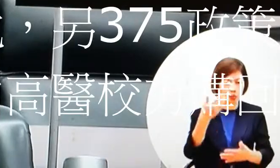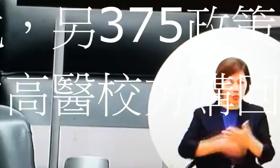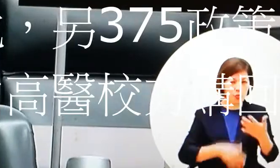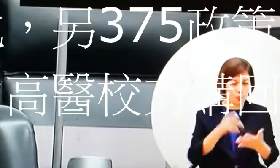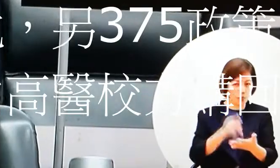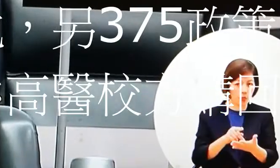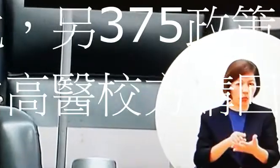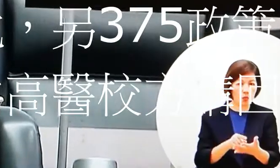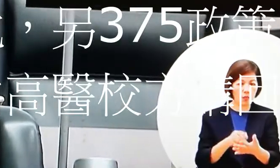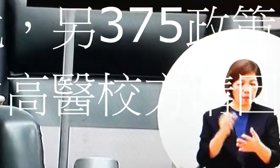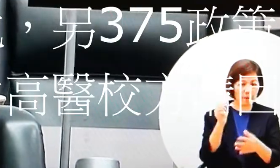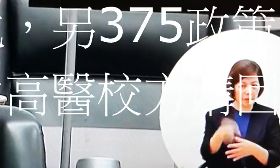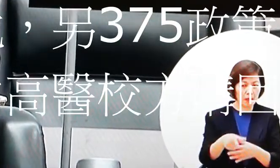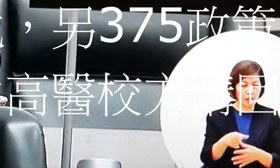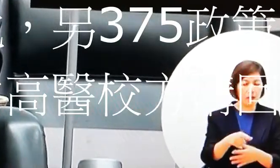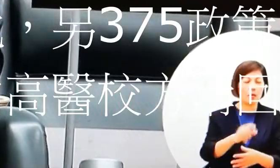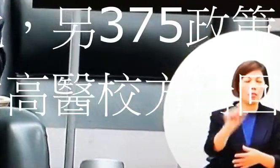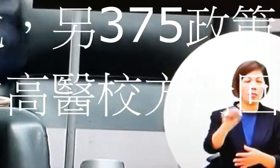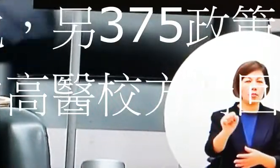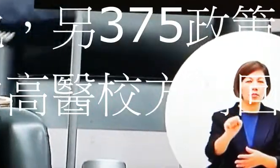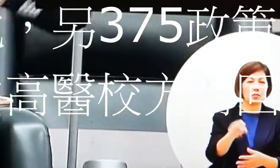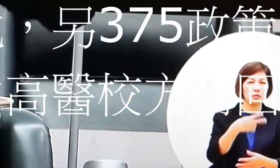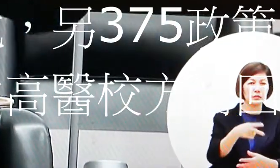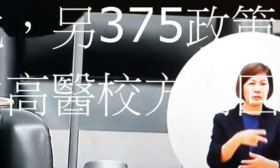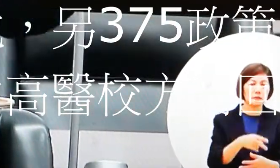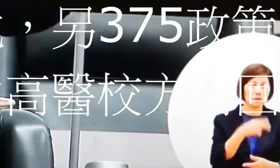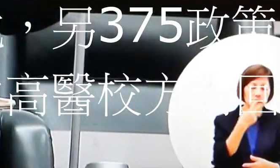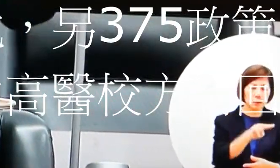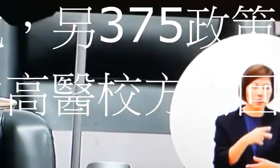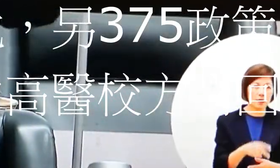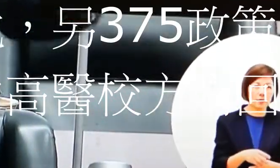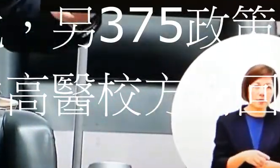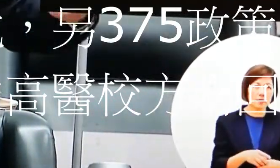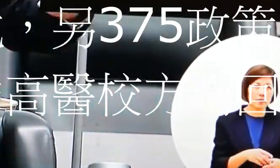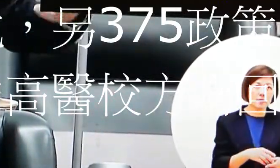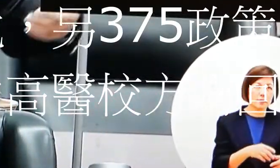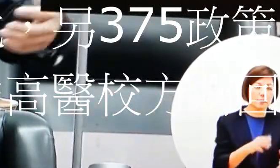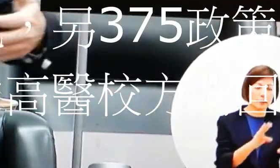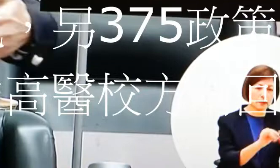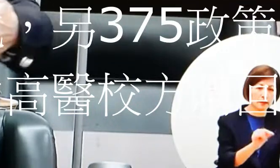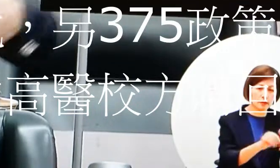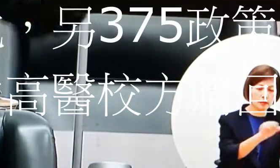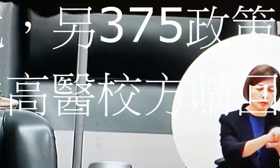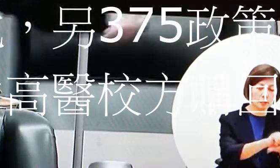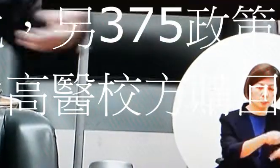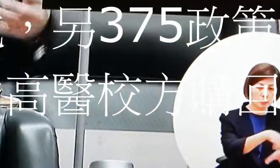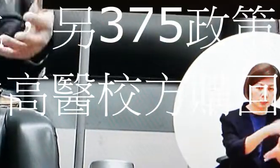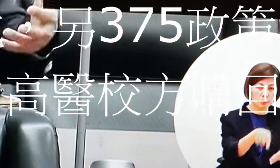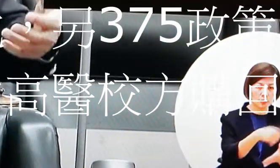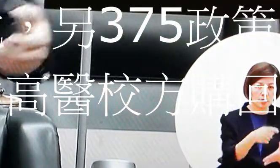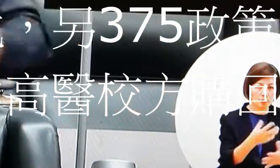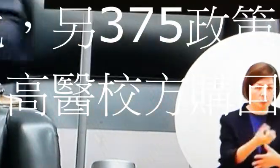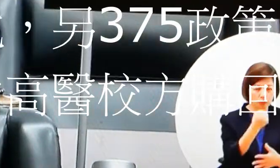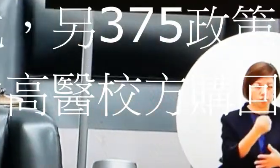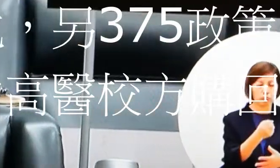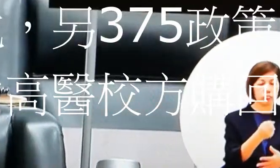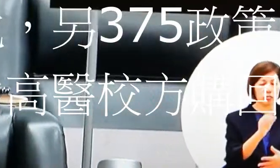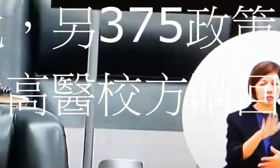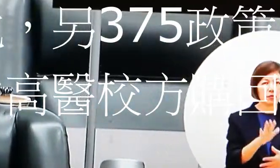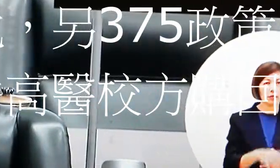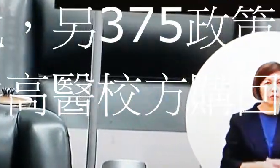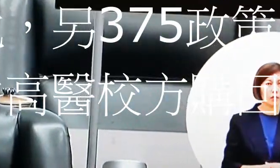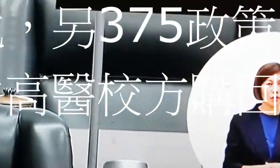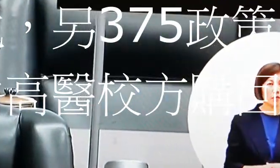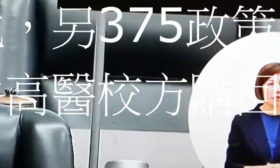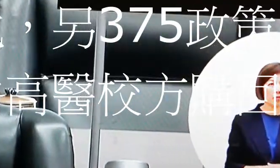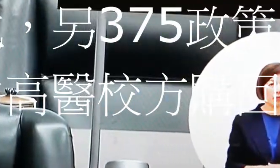的话佃农有优先购买权，所以说对外公用捐赠的啊，实际上是有买啊，佃农的